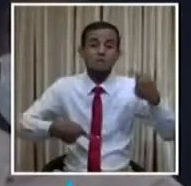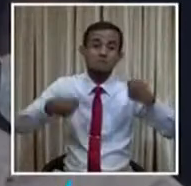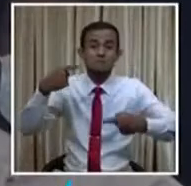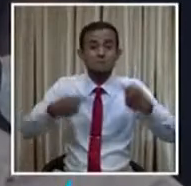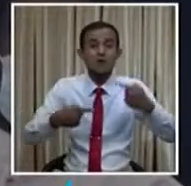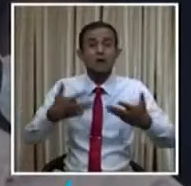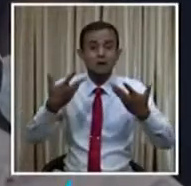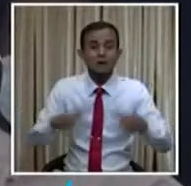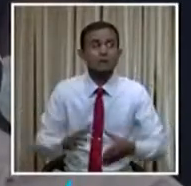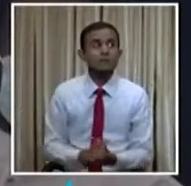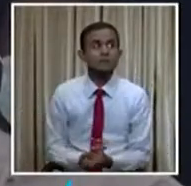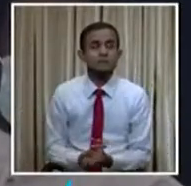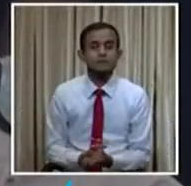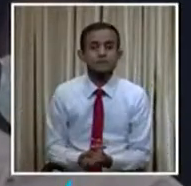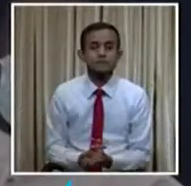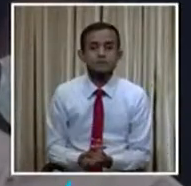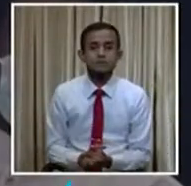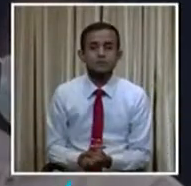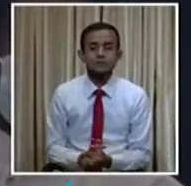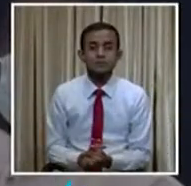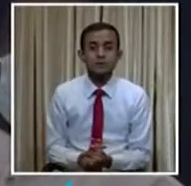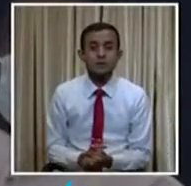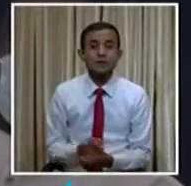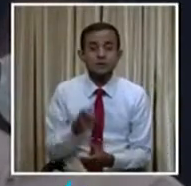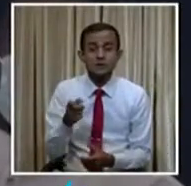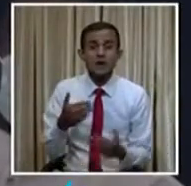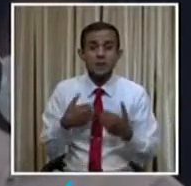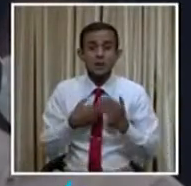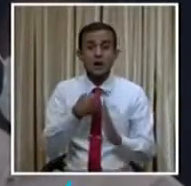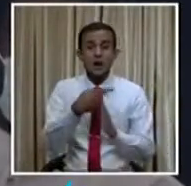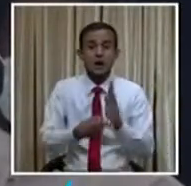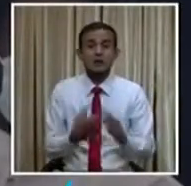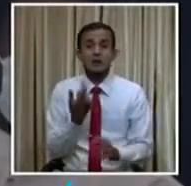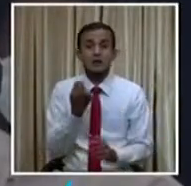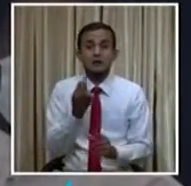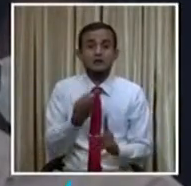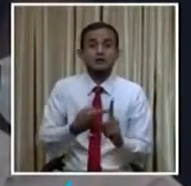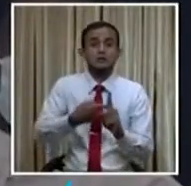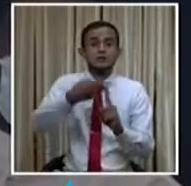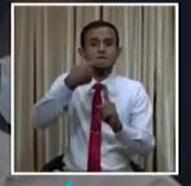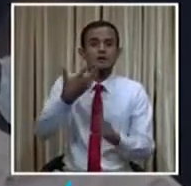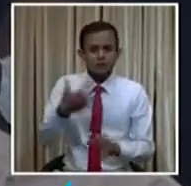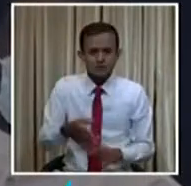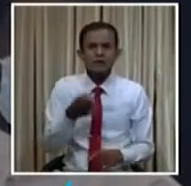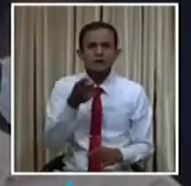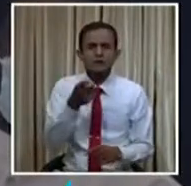කරලා තියෙනවද ඒ හේතුවෙන් අපේ රටේ ආර්ථිකය උඩට ඇවිල්ලා තියෙනවද